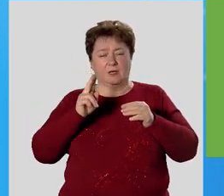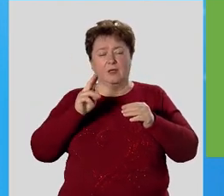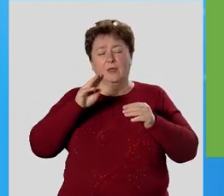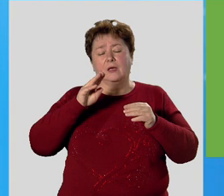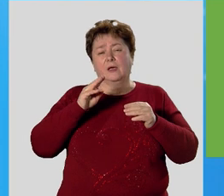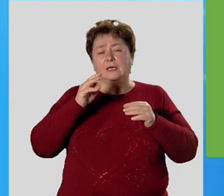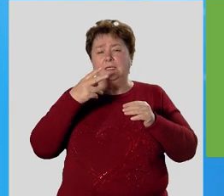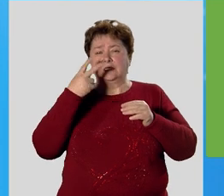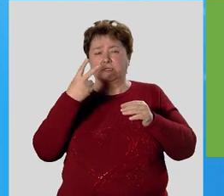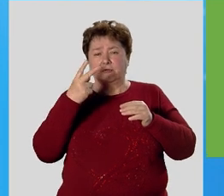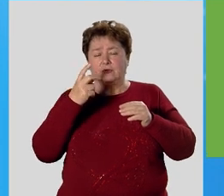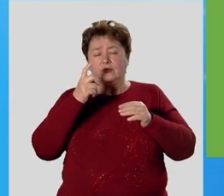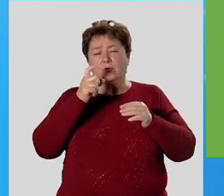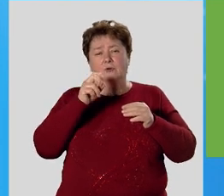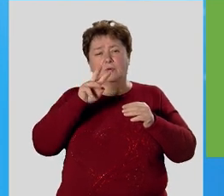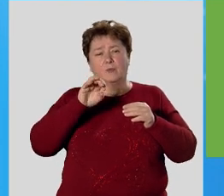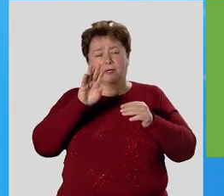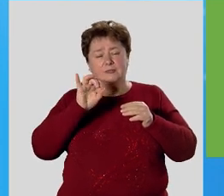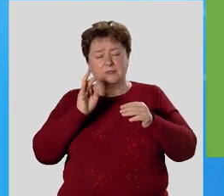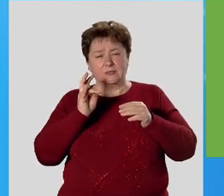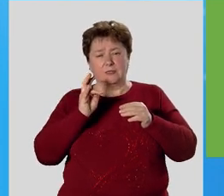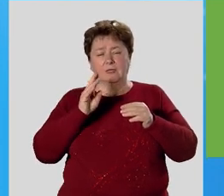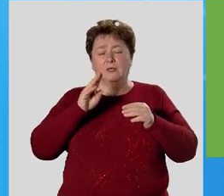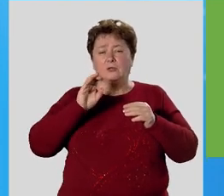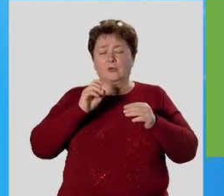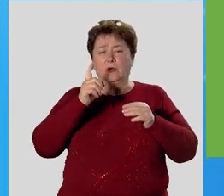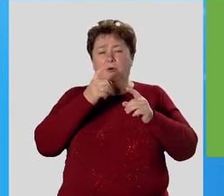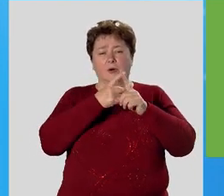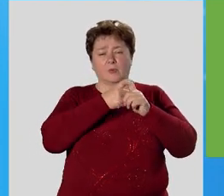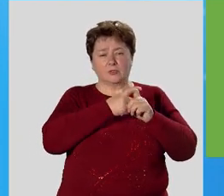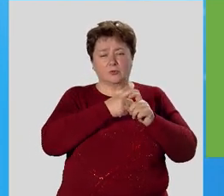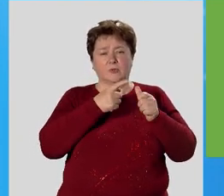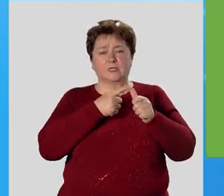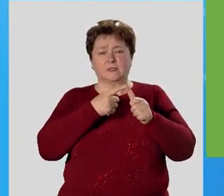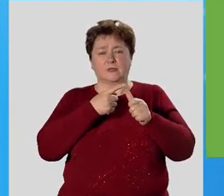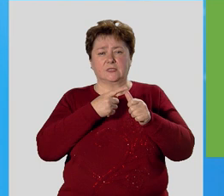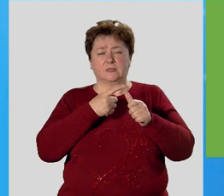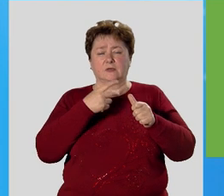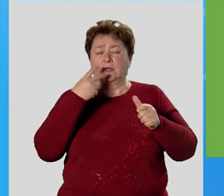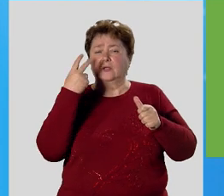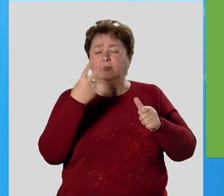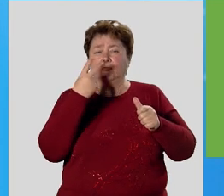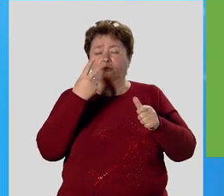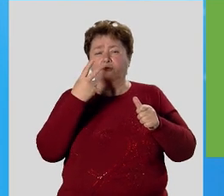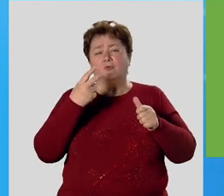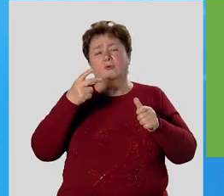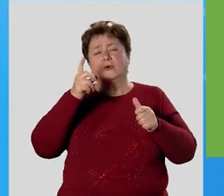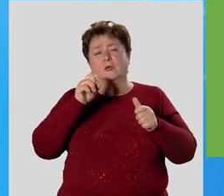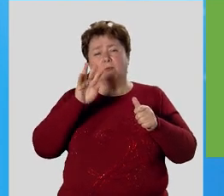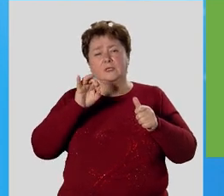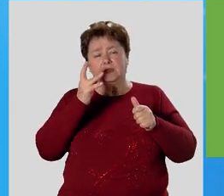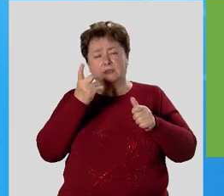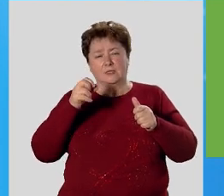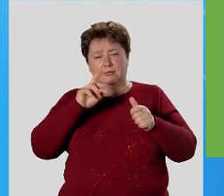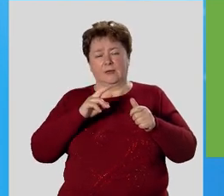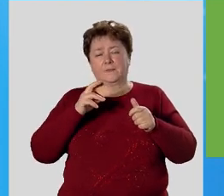то есть из двух хроматид, то такая хромосома называется двуххроматидная.